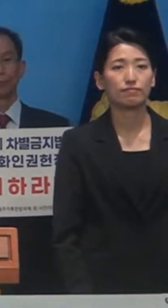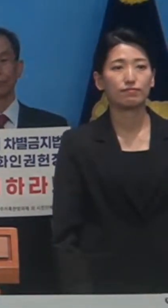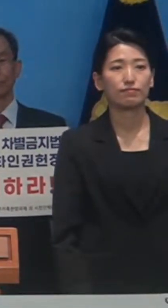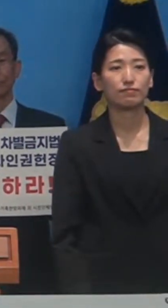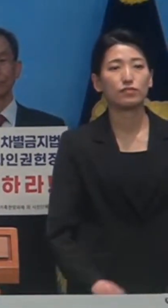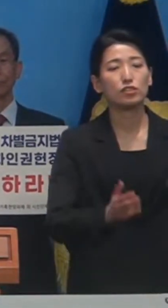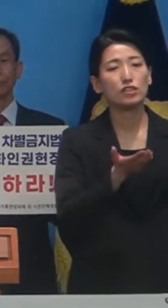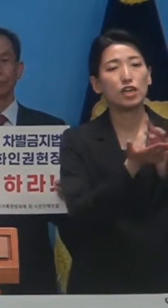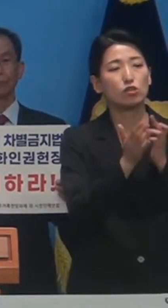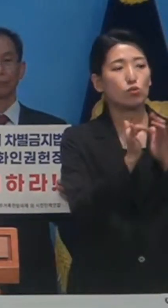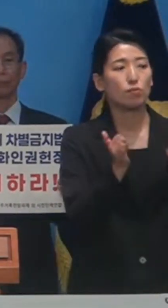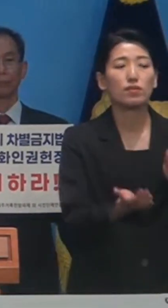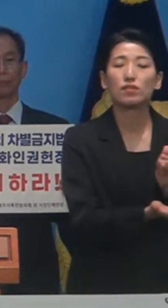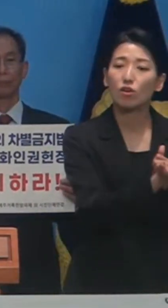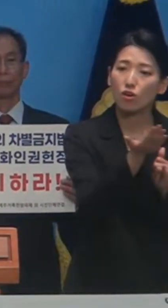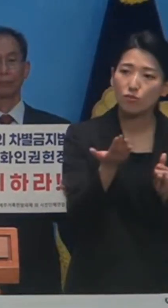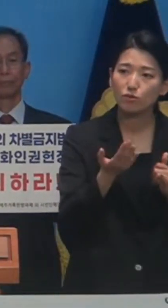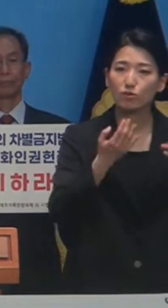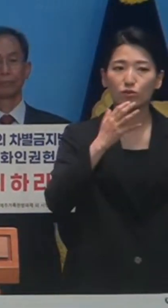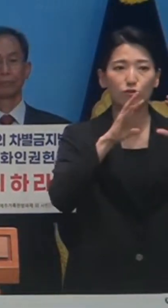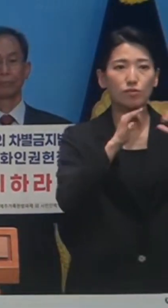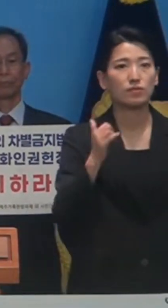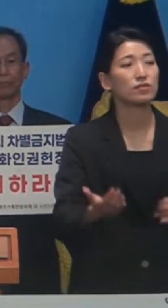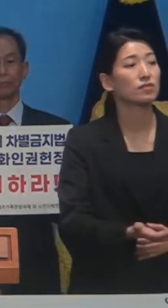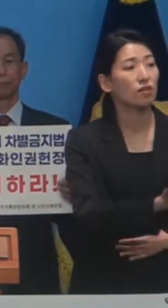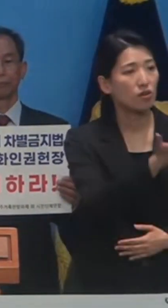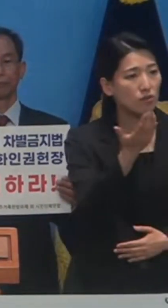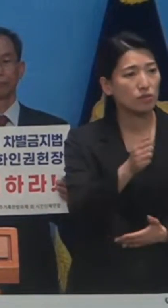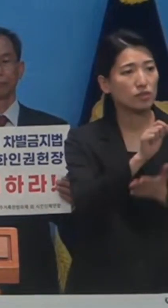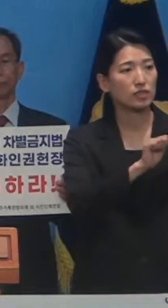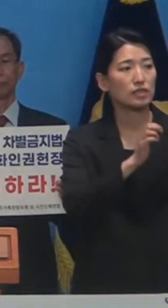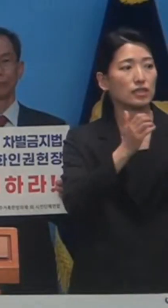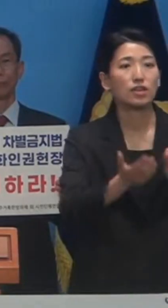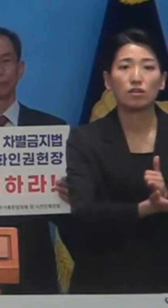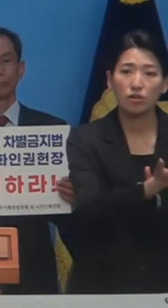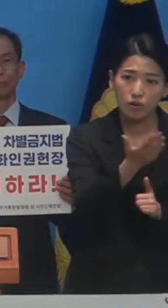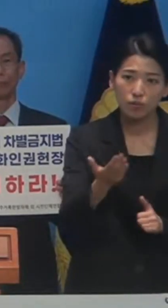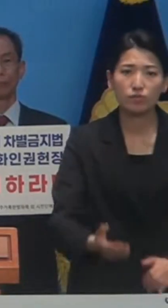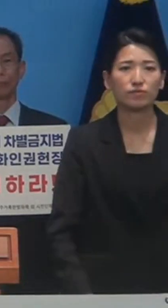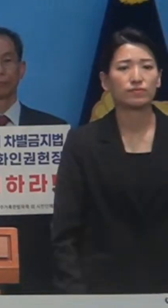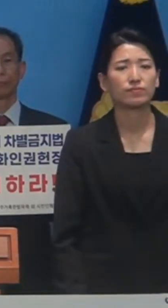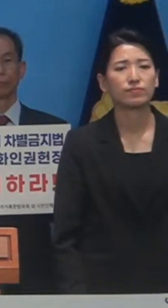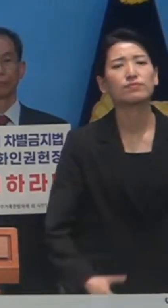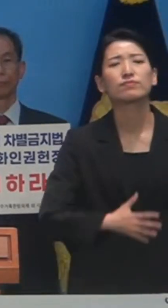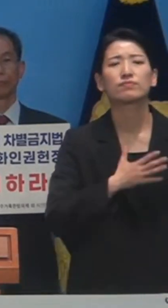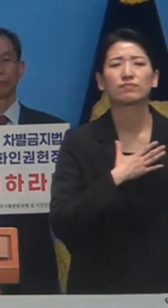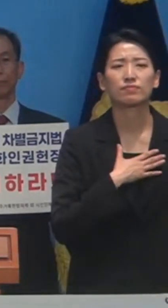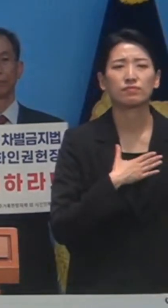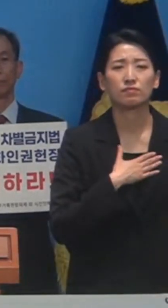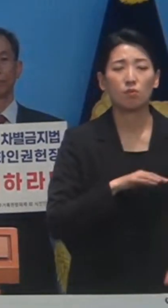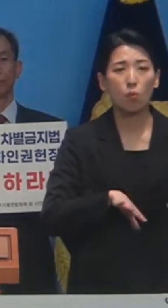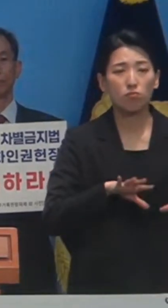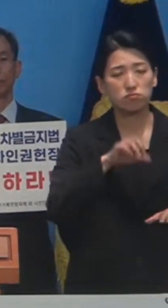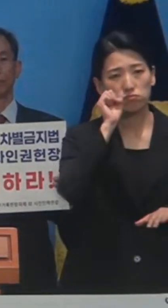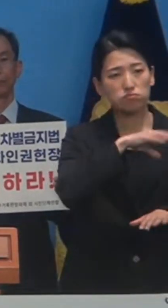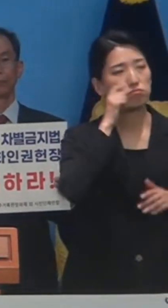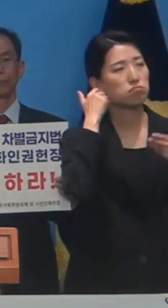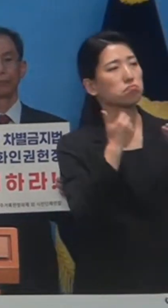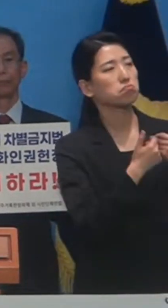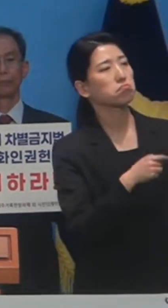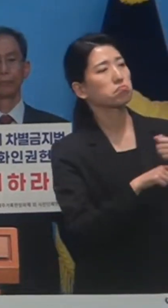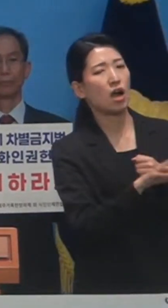존경하는 도민 여러분, 그리고 대한민국 국민 여러분, 언론인 여러분, 저는 오늘 이 자리에 단순한 반대가